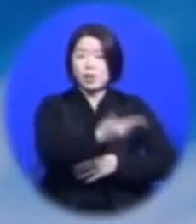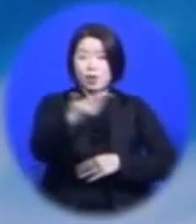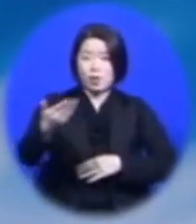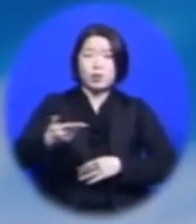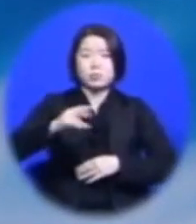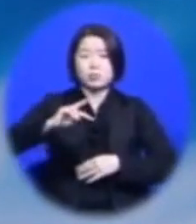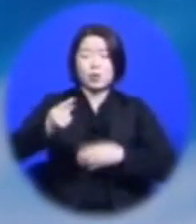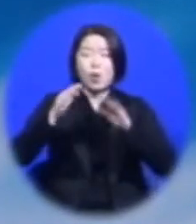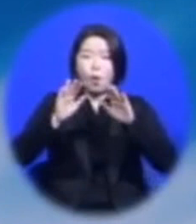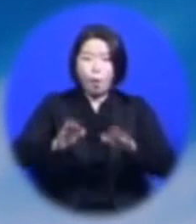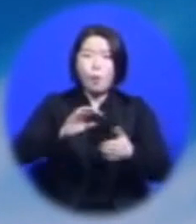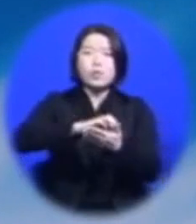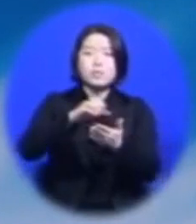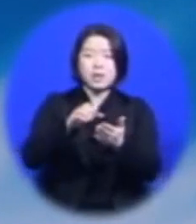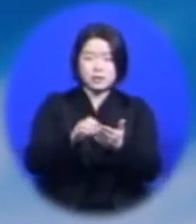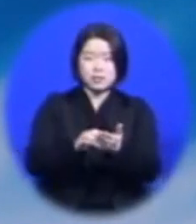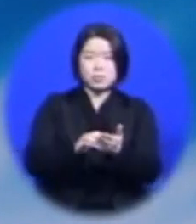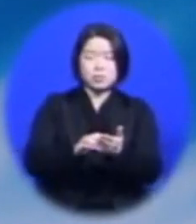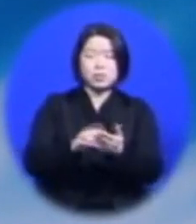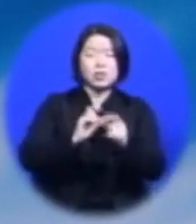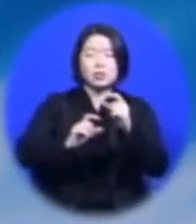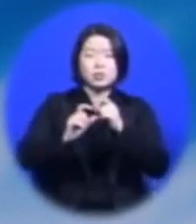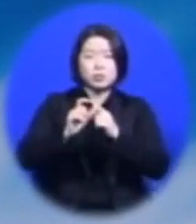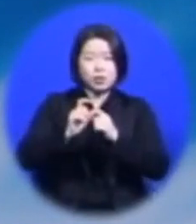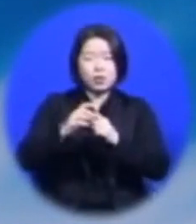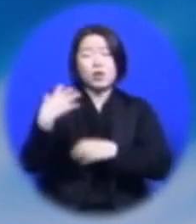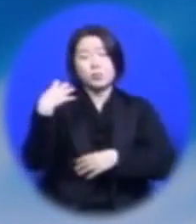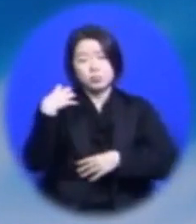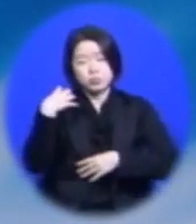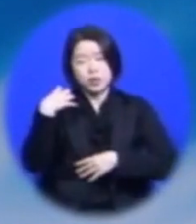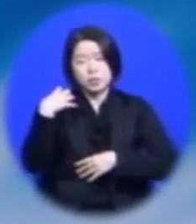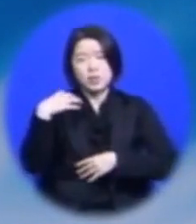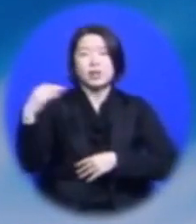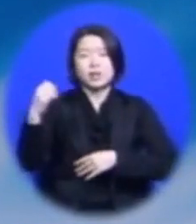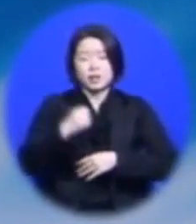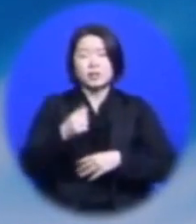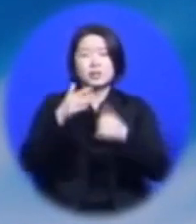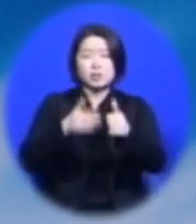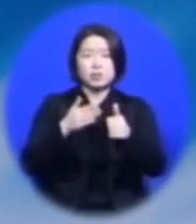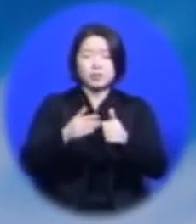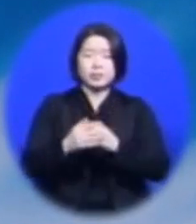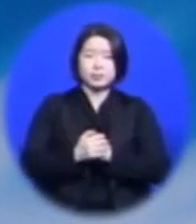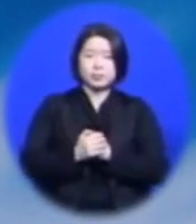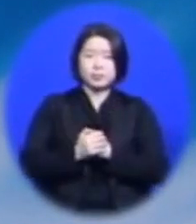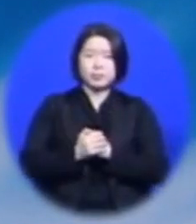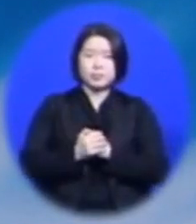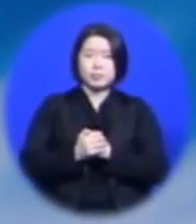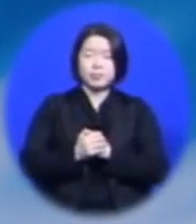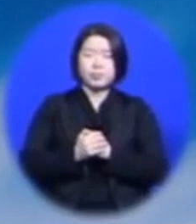여러분들도 오늘만큼은 좀 부담스러우셔야 합니다.